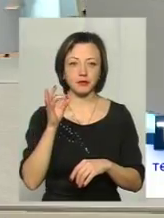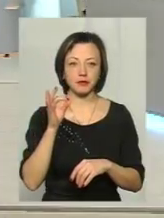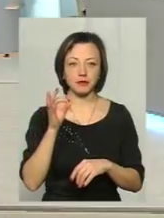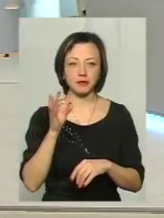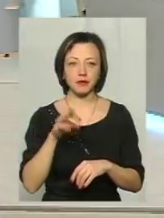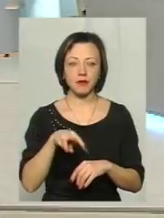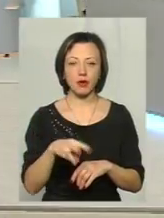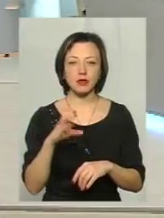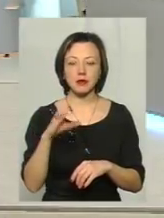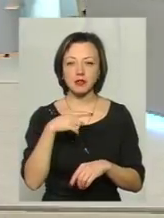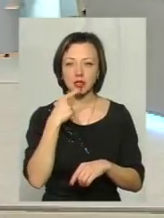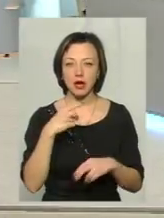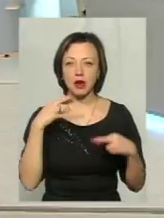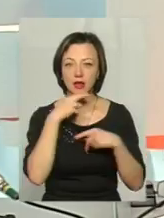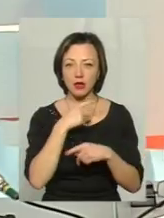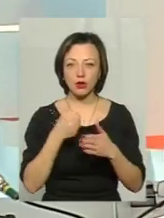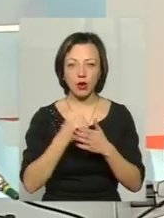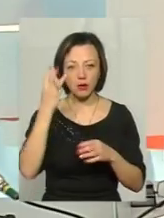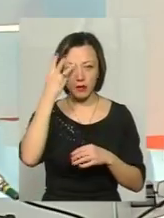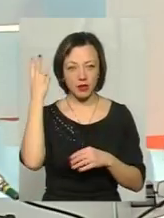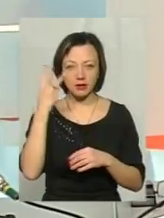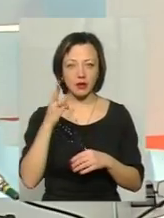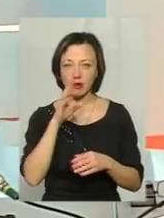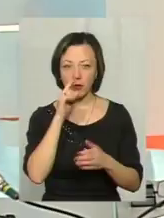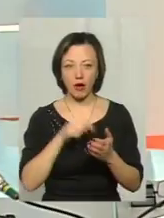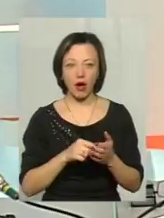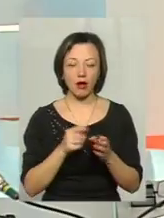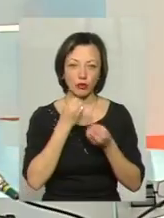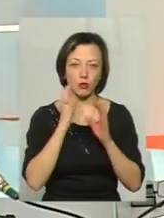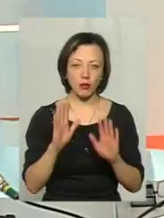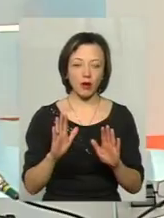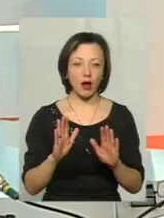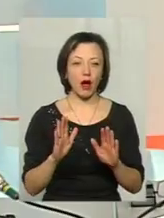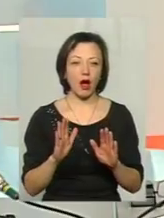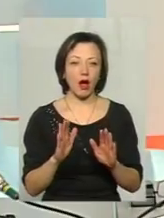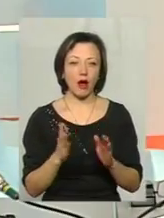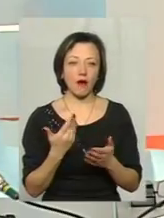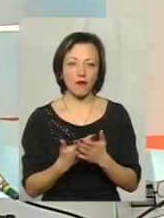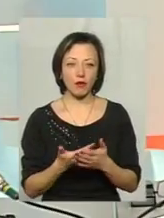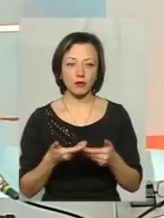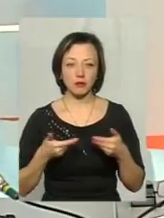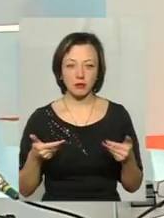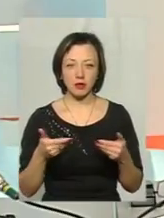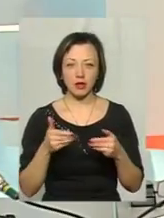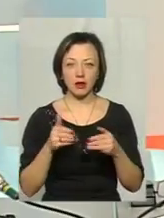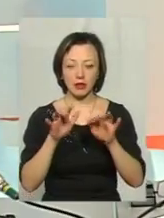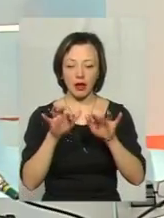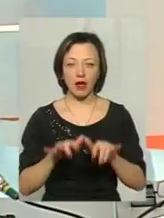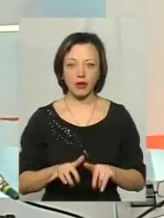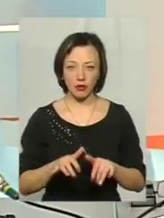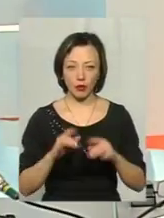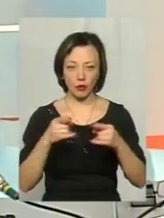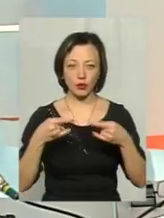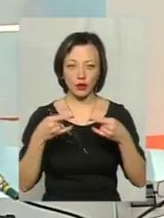От Микола Степанов сказав, що радіація до Хмельницького не дійде. Я кажу, ну а чим це? Каже, ну от ми задали дані в комп'ютер,